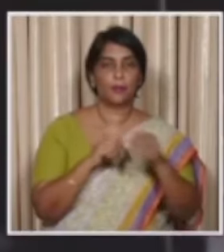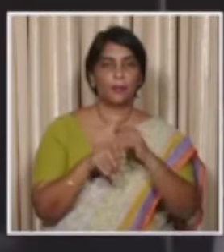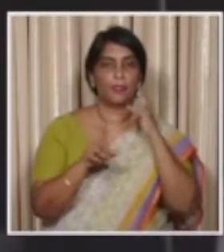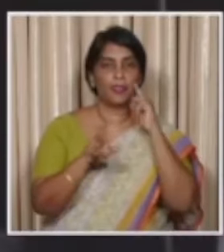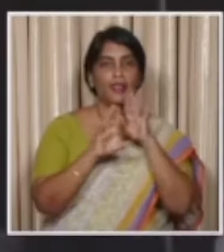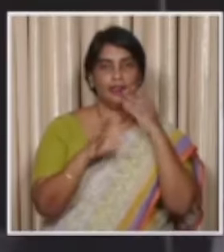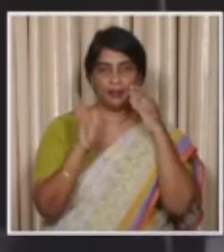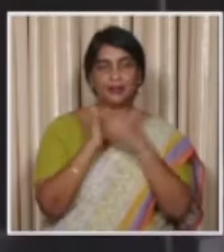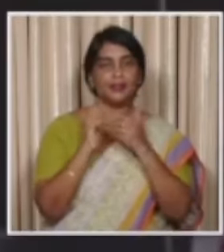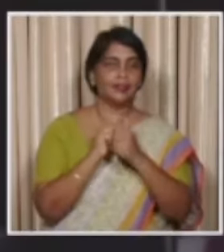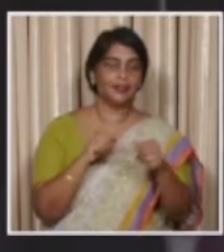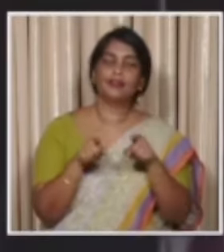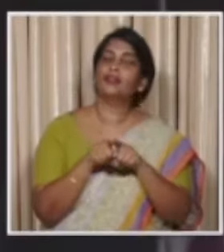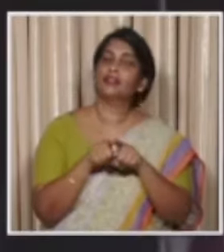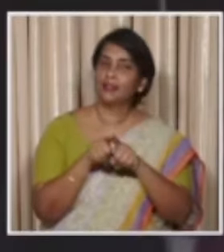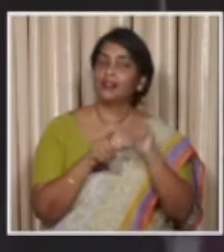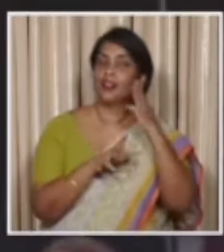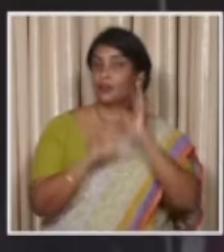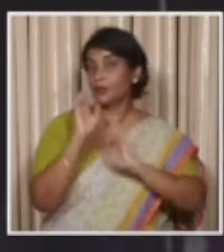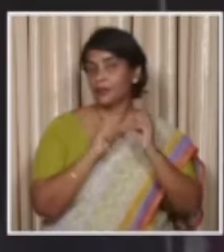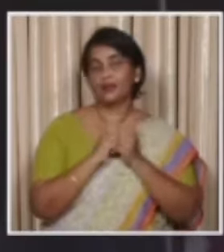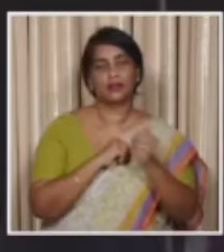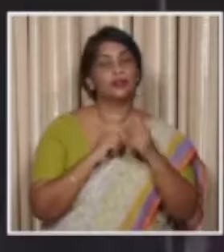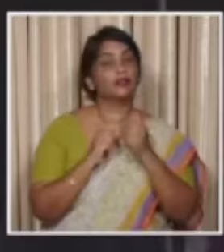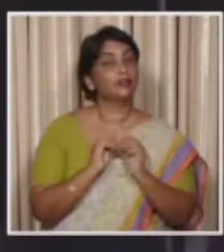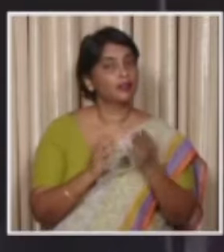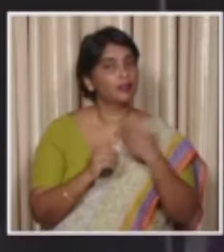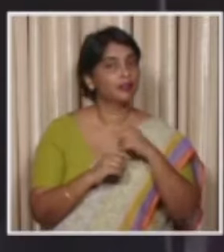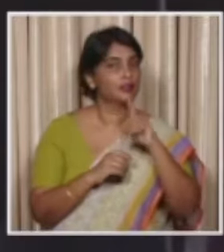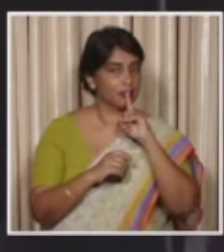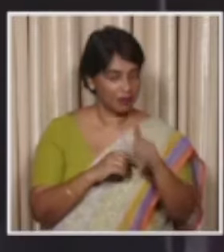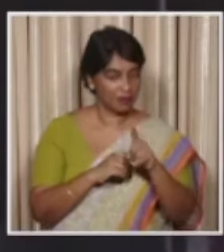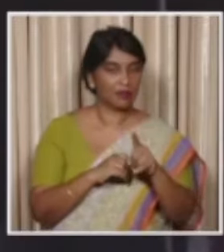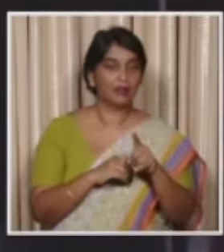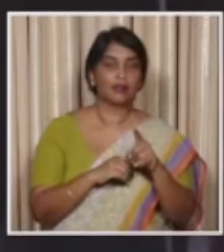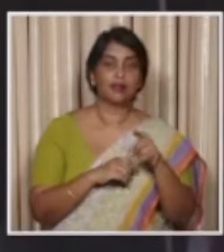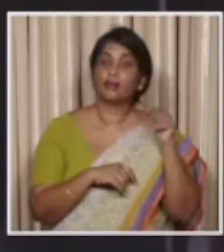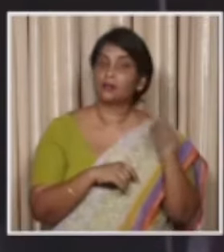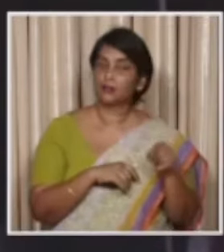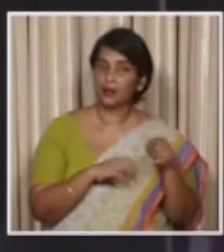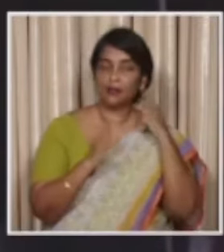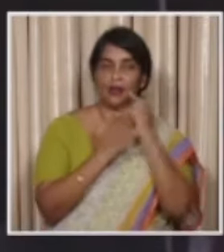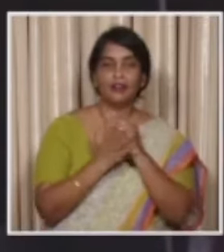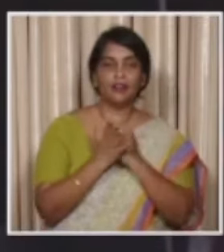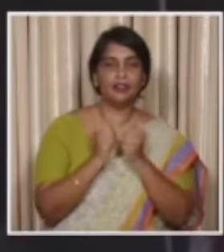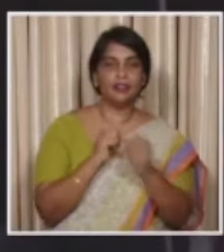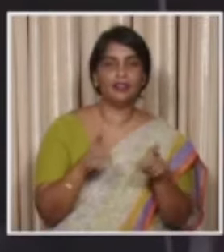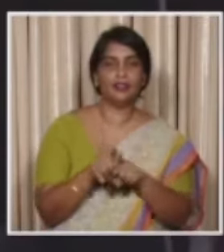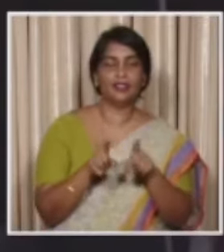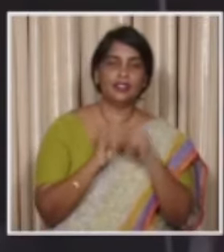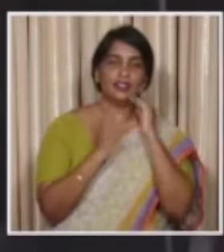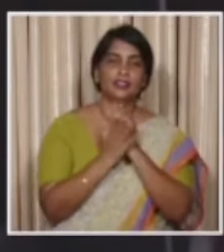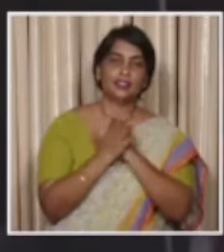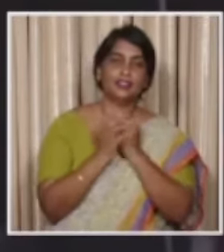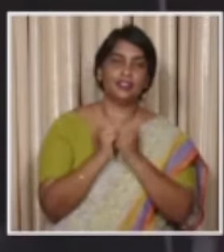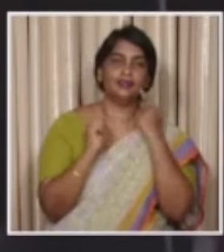90%ක් පාලනය කිරීම සඳහා වූ වැඩපිළිවෙල ක්‍රියාත්මක කරන බව ප්‍රකාශ කරමින් මේ ගම් වතුර අද හවස්